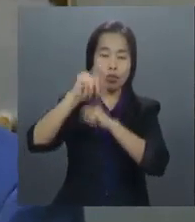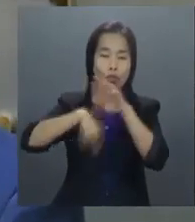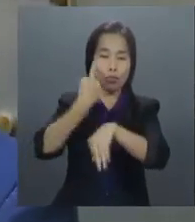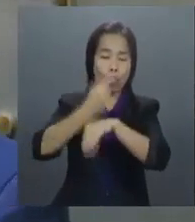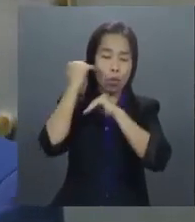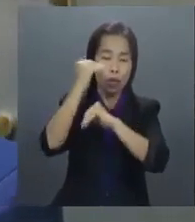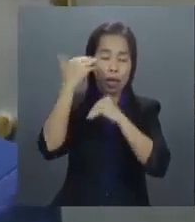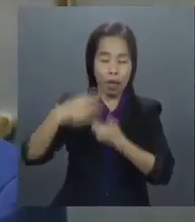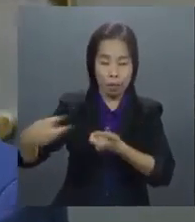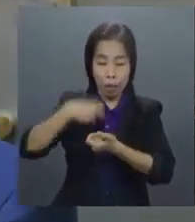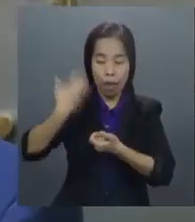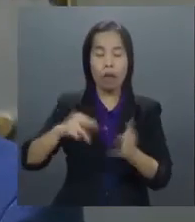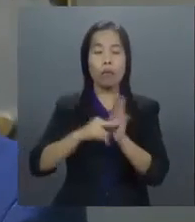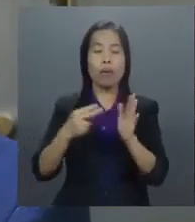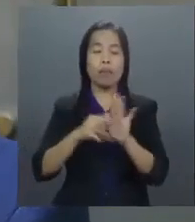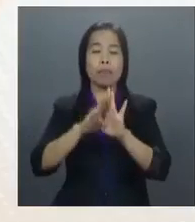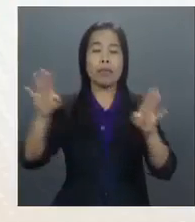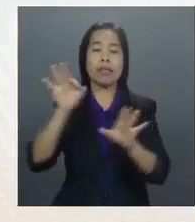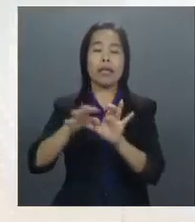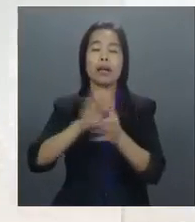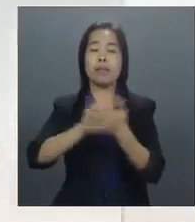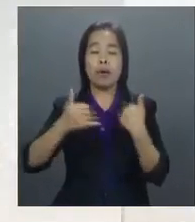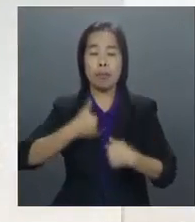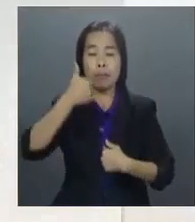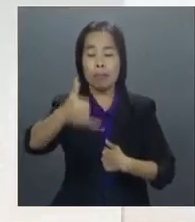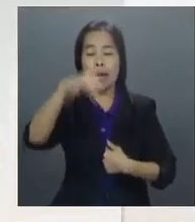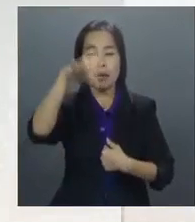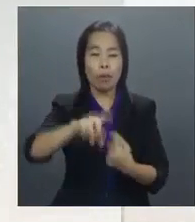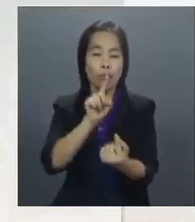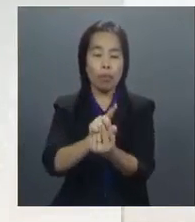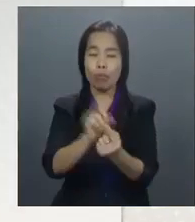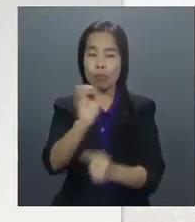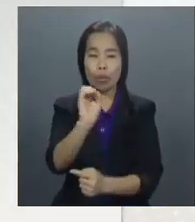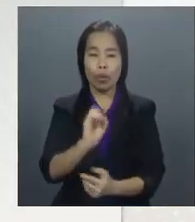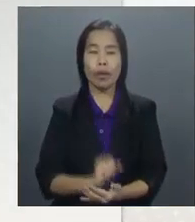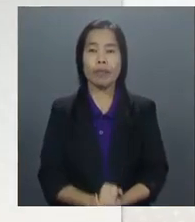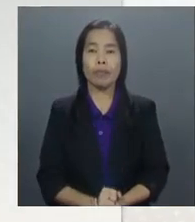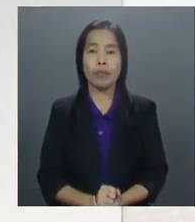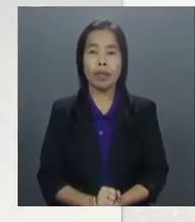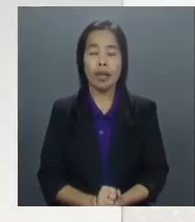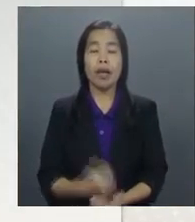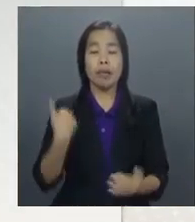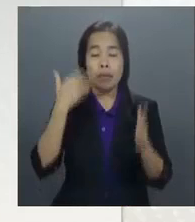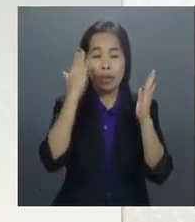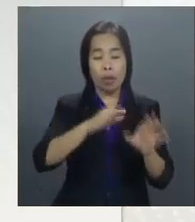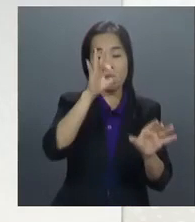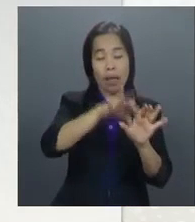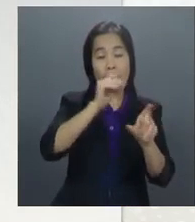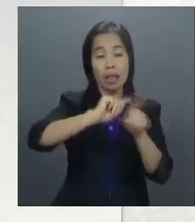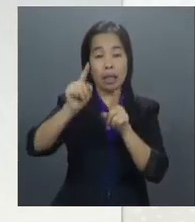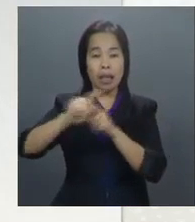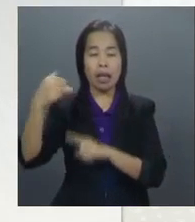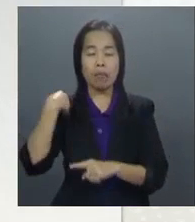คอนเฟิร์มการเปิดบัญชีได้ทันทีโดยที่ไม่ต้องไปสาขา ส่วนทางกับธนาคารพาณิชย์บางส่วนที่รุกตลาดดิจิทัลช้